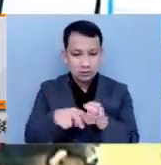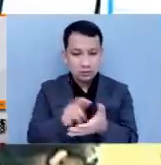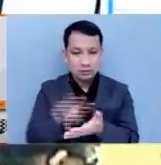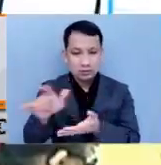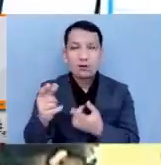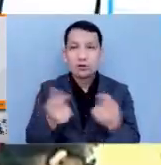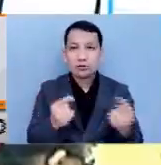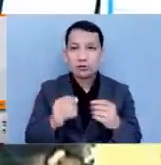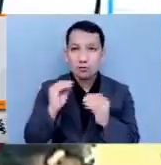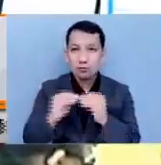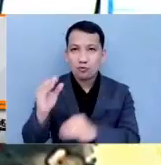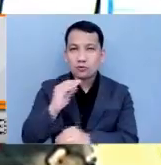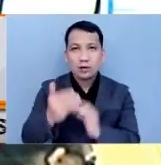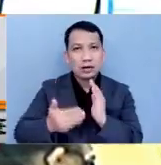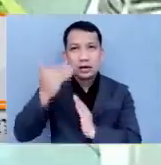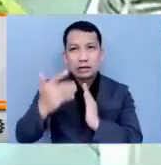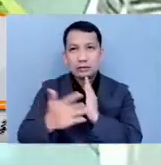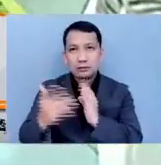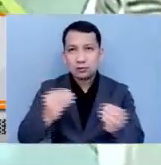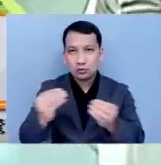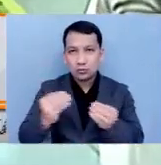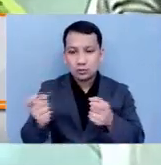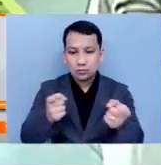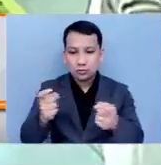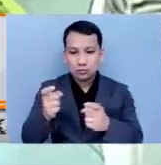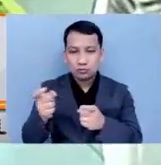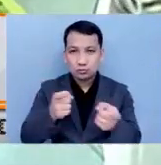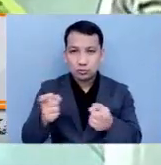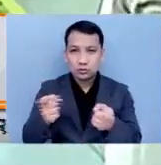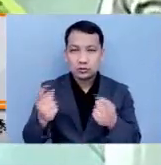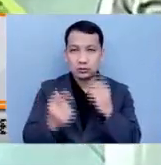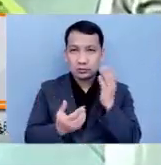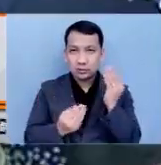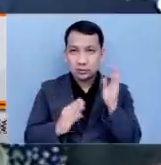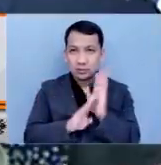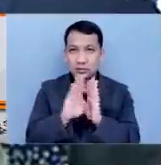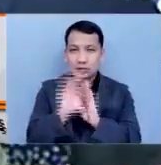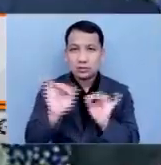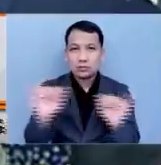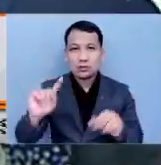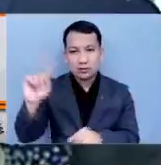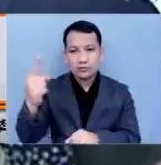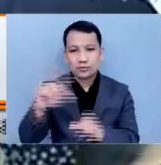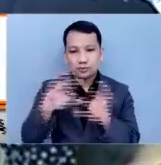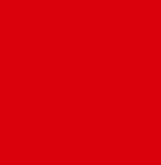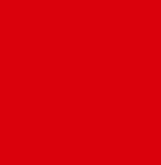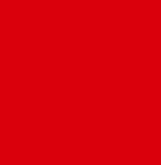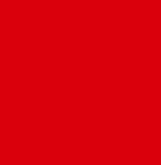Gagawin ding mas makabago pa ang operasyon ng control tower na maihahambing na sa first world